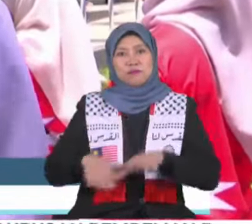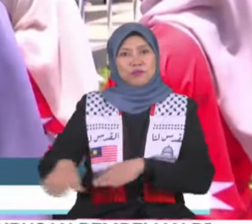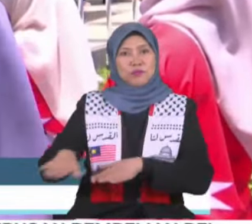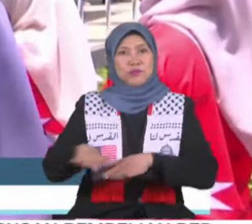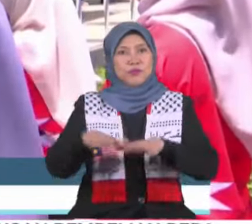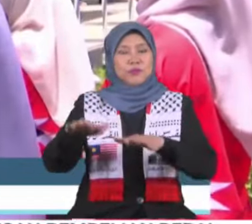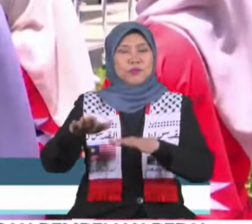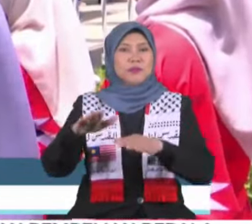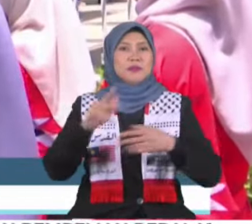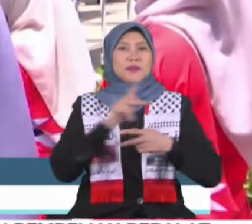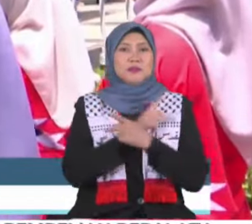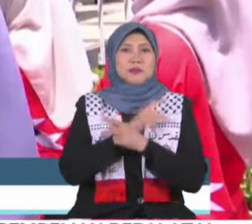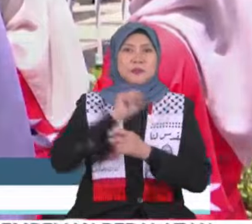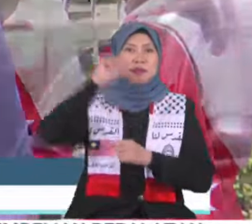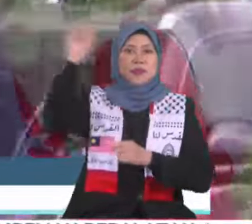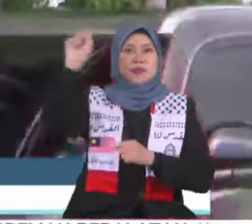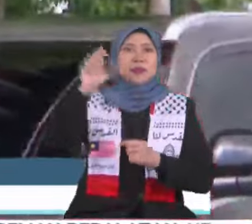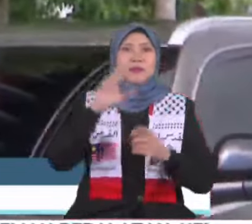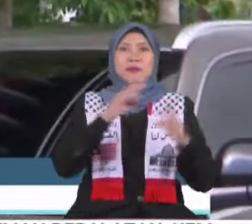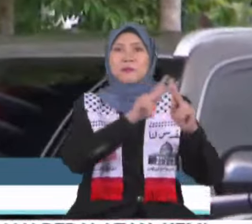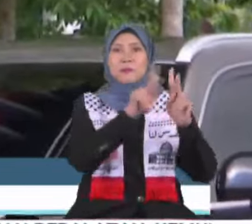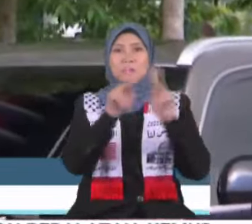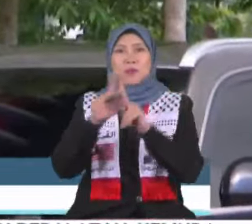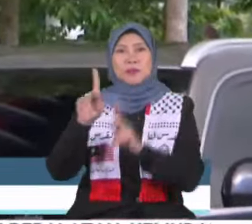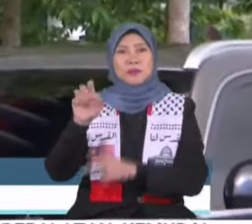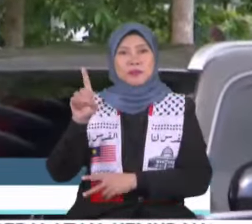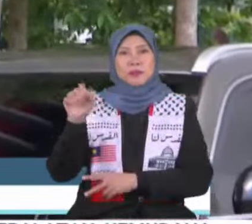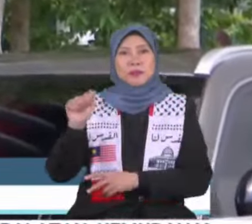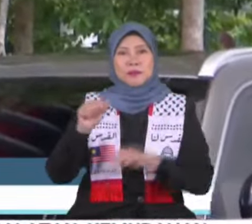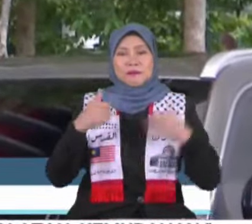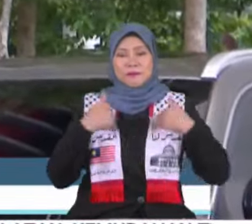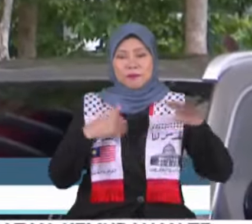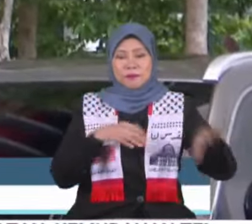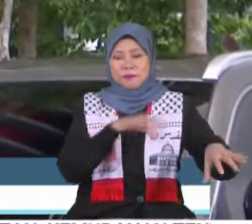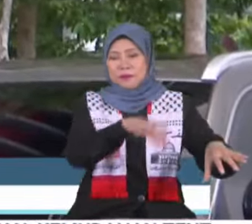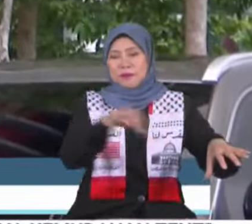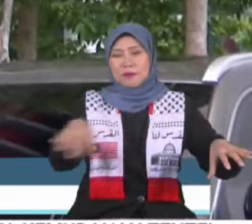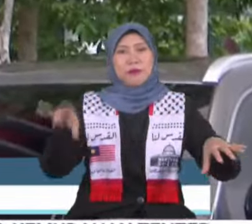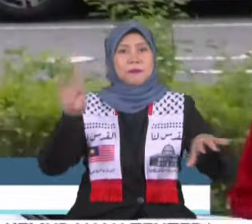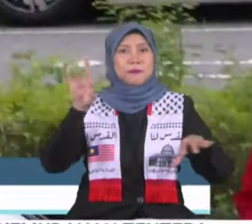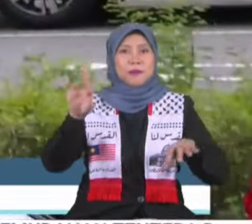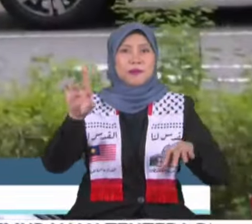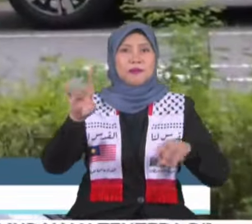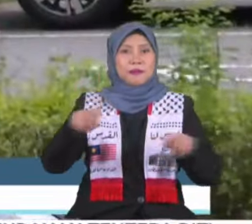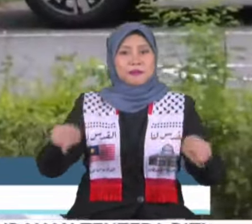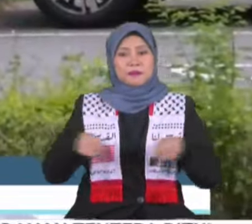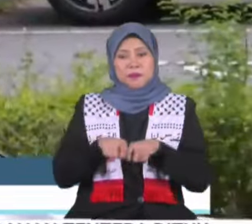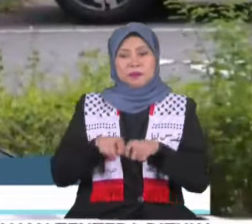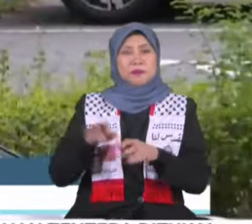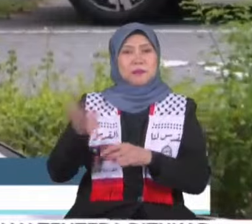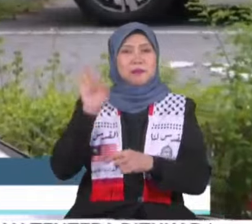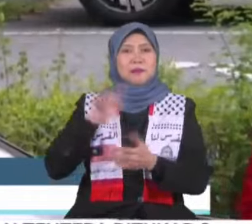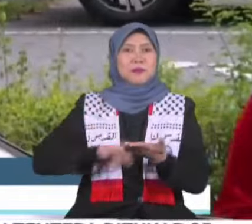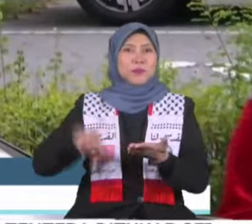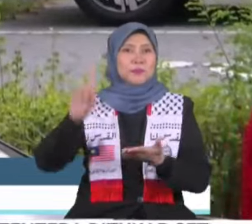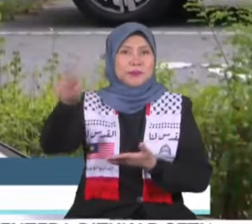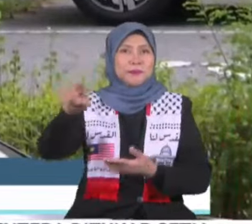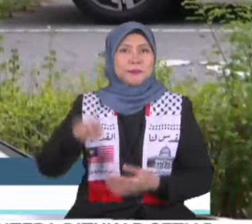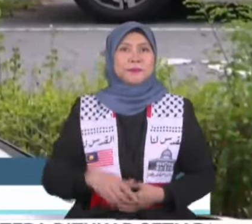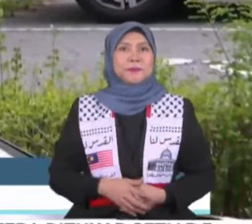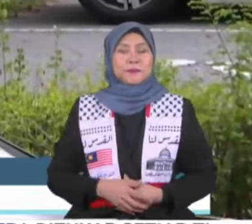Semarak Kasih Merdeka ke Desa KEDA di 8 zon terpilih pada minggu hadapan.